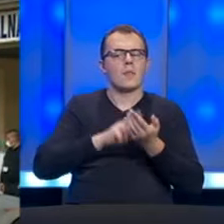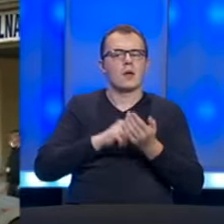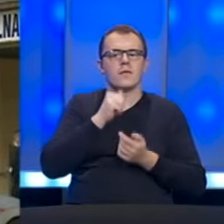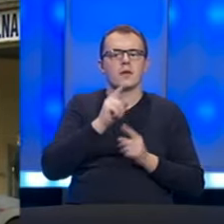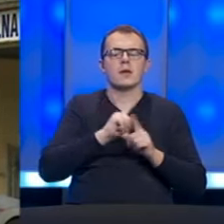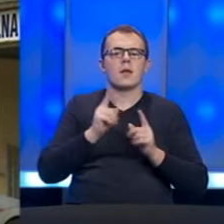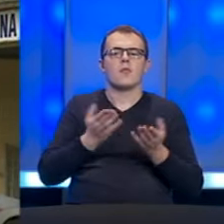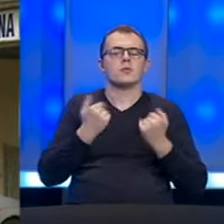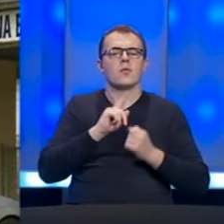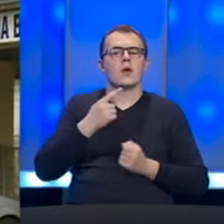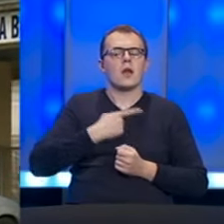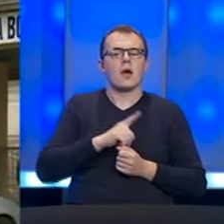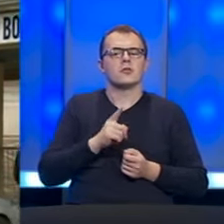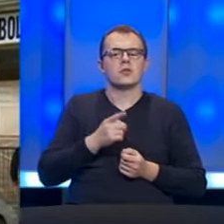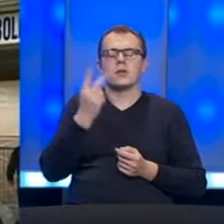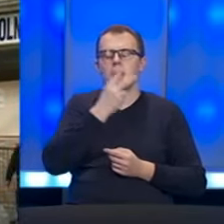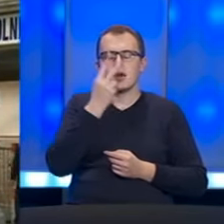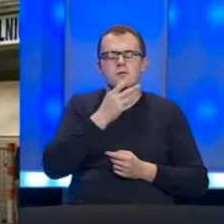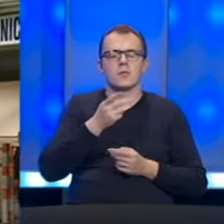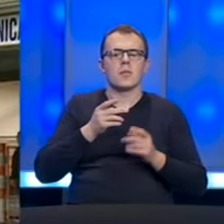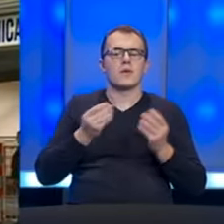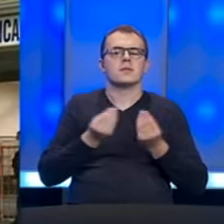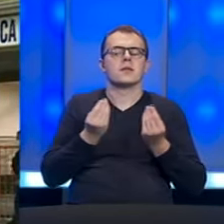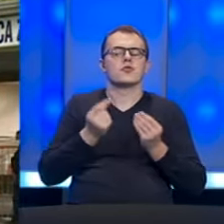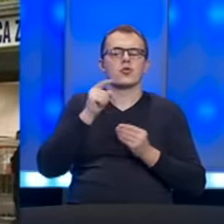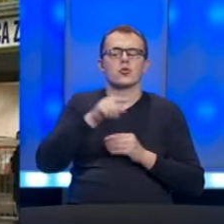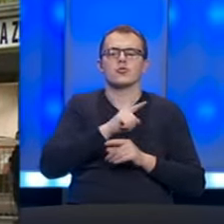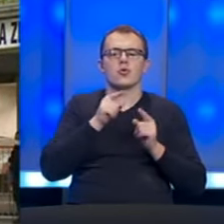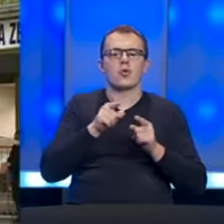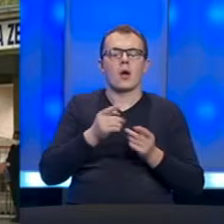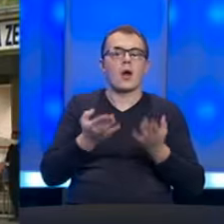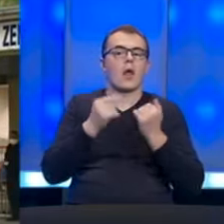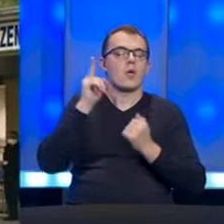mogu se ni na koji način složiti, ne mogu razumjeti zašto je došlo do toga, ali